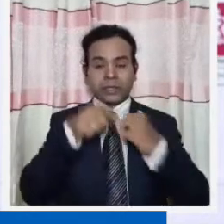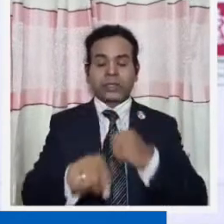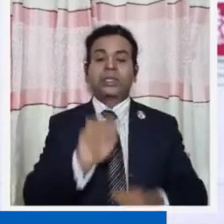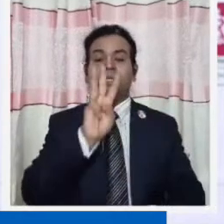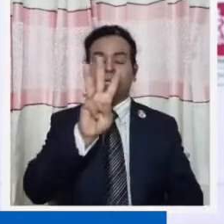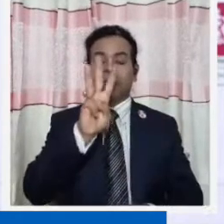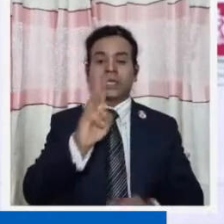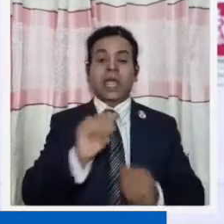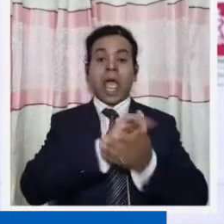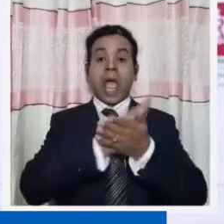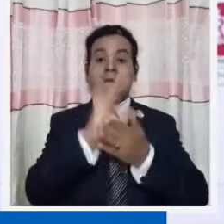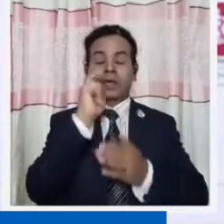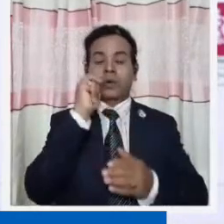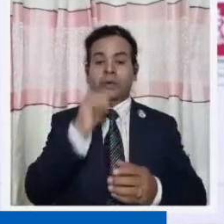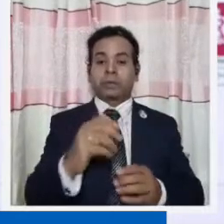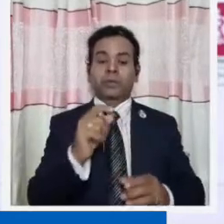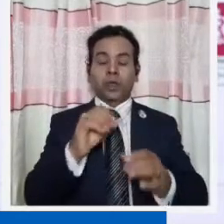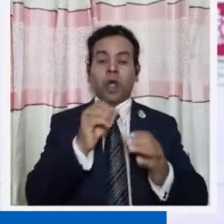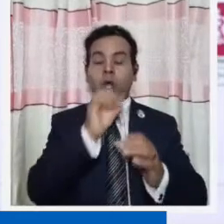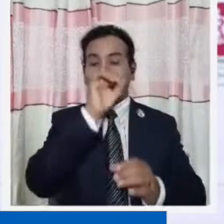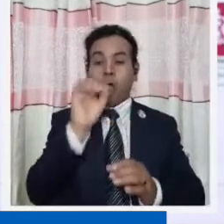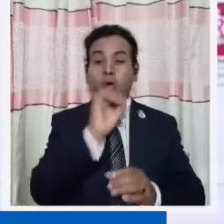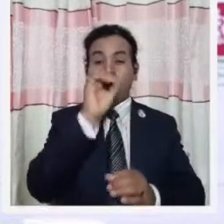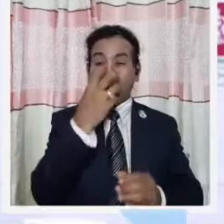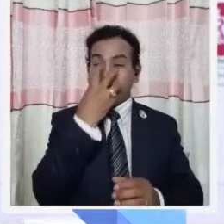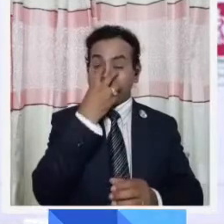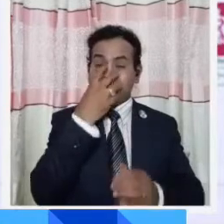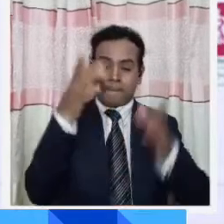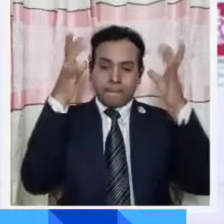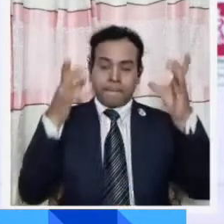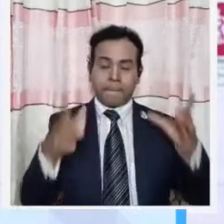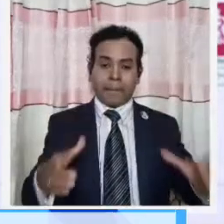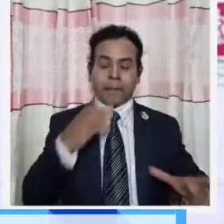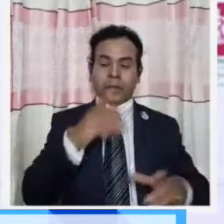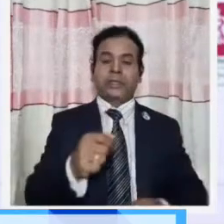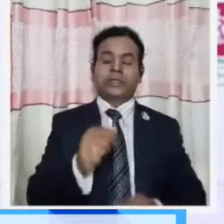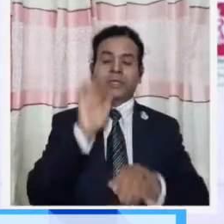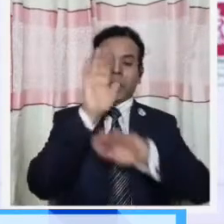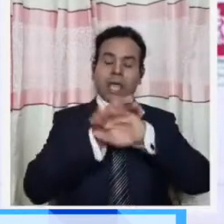নামে যে প্রতিষ্ঠান আছে সেটার মাধ্যমে ৩টি হাইফ্লো ন্যাজাল ক্যানুলা